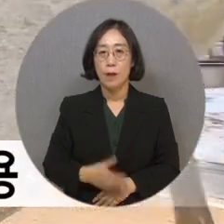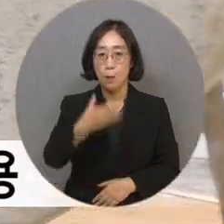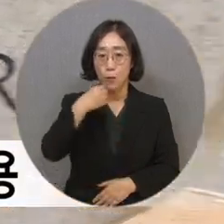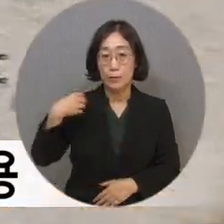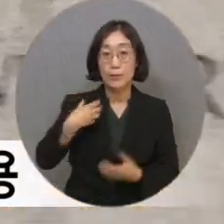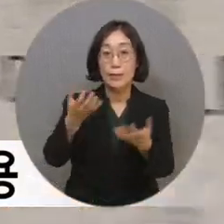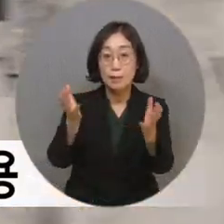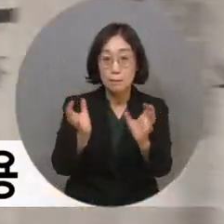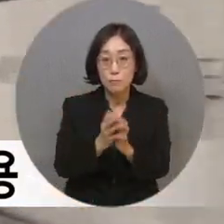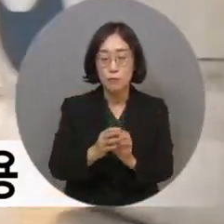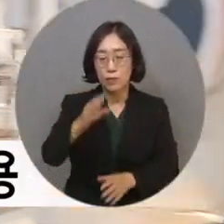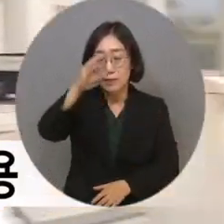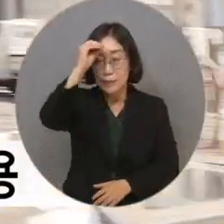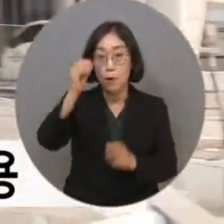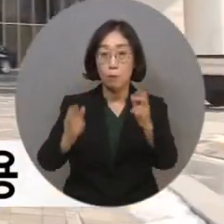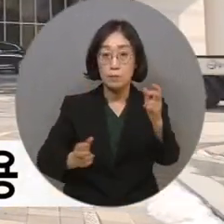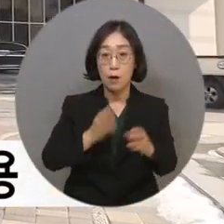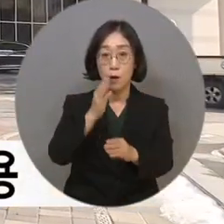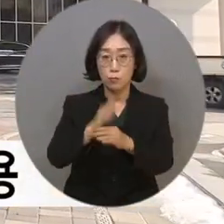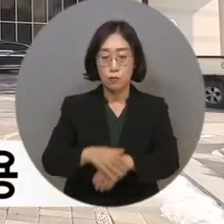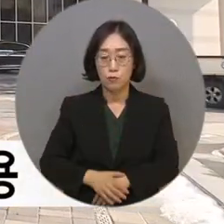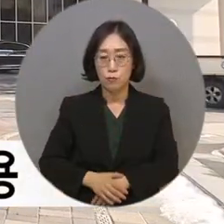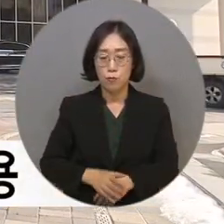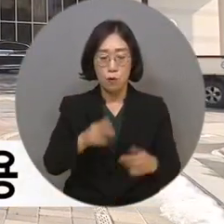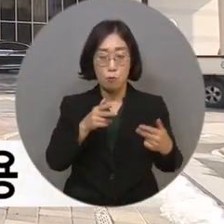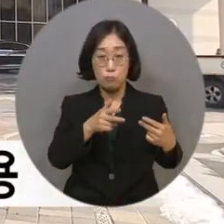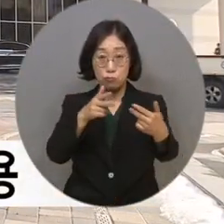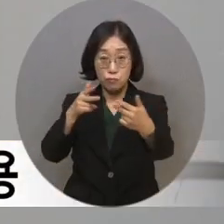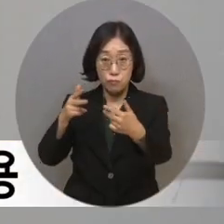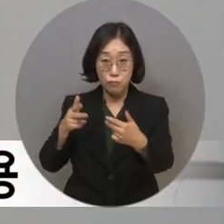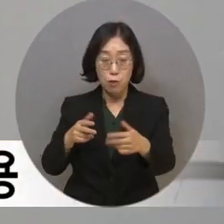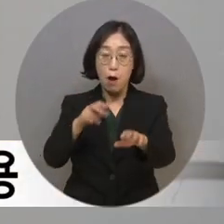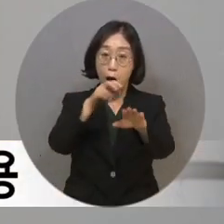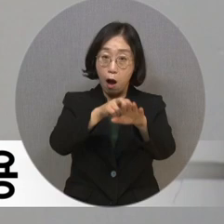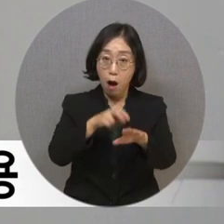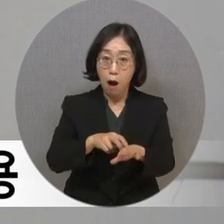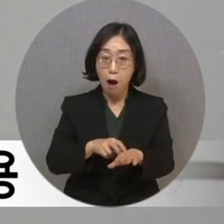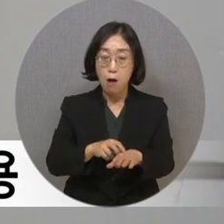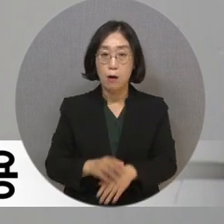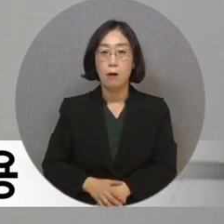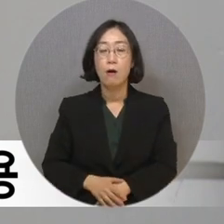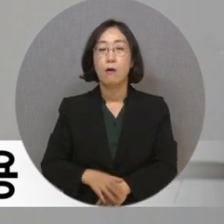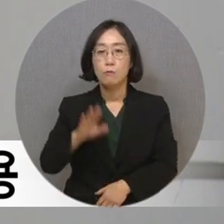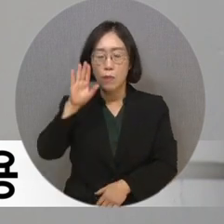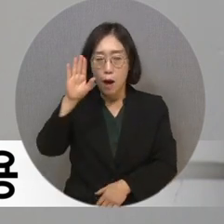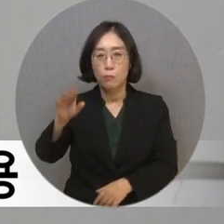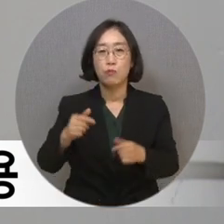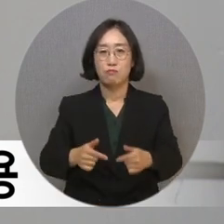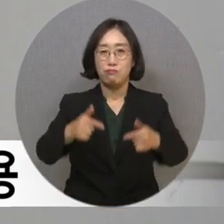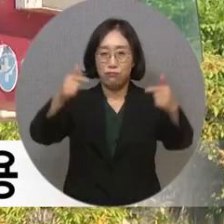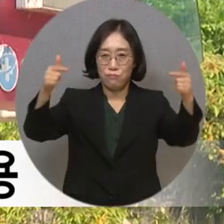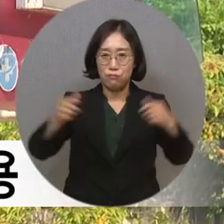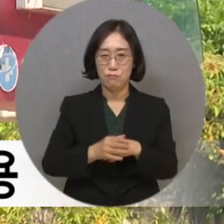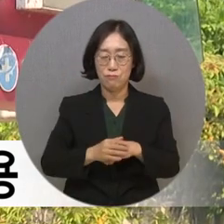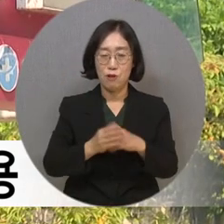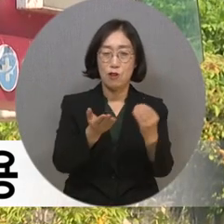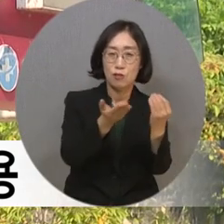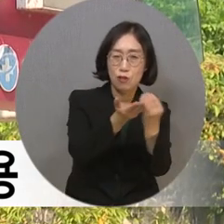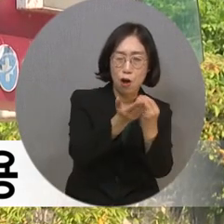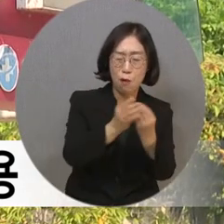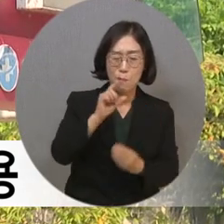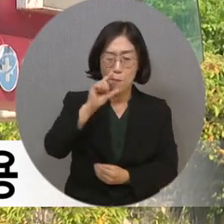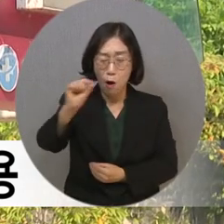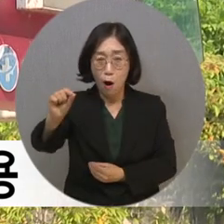보건복지부는 현재 시범사업 중인 비대면 진료를 오는 15일부터 대폭 확대합니다. 섬 벽지 지역에